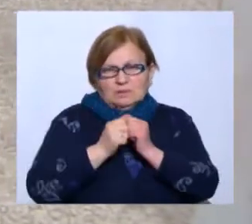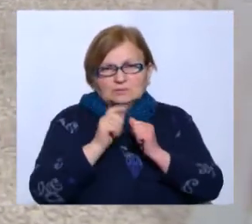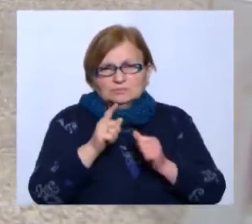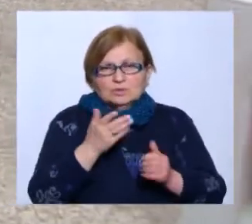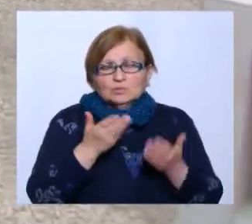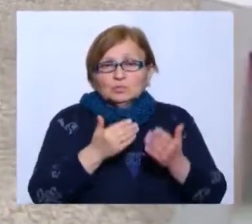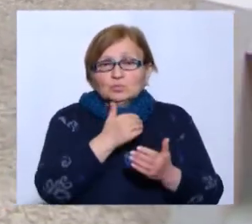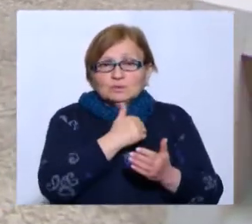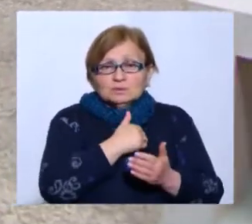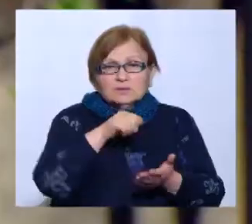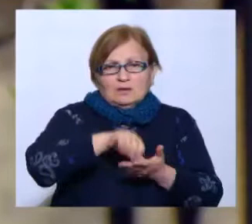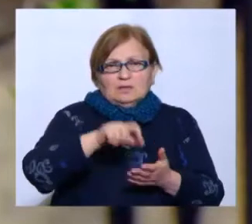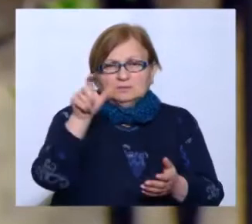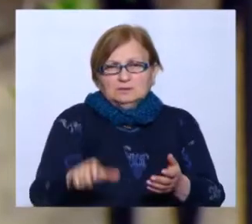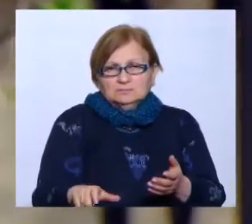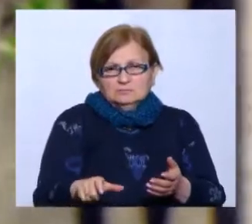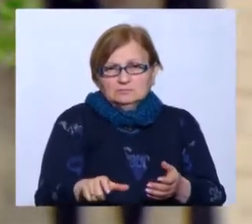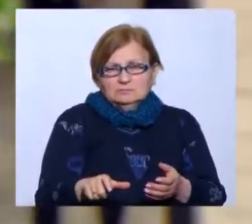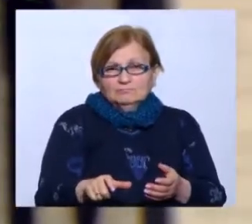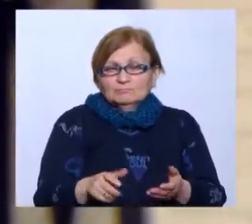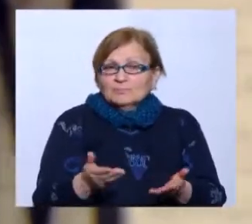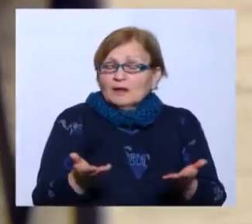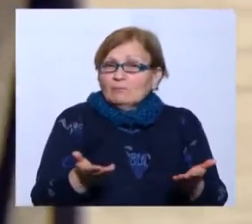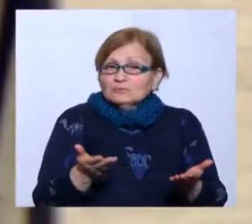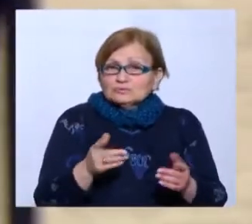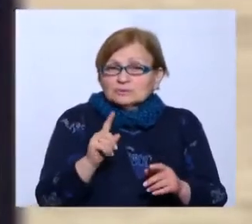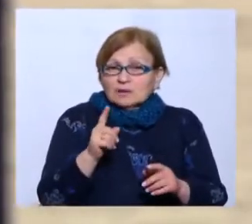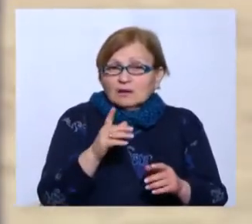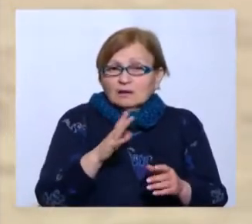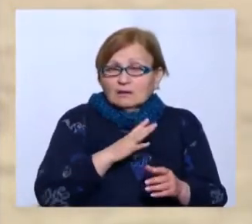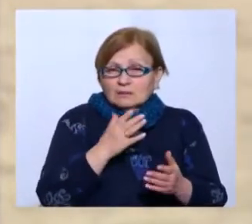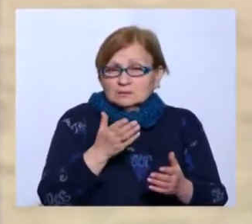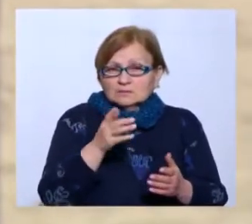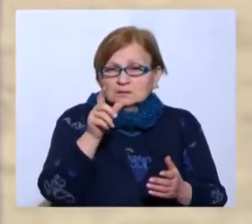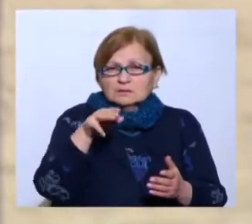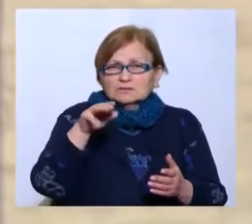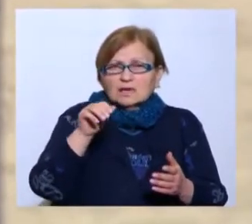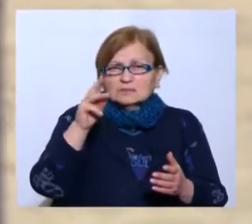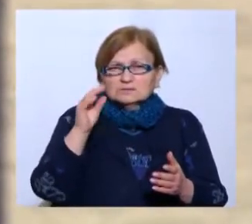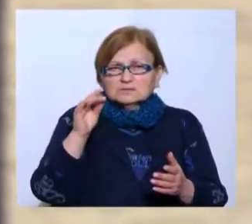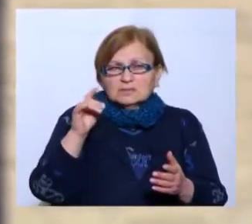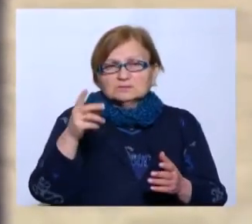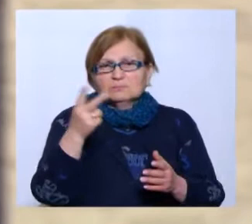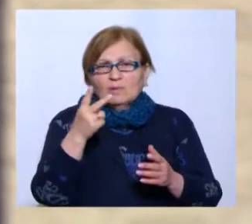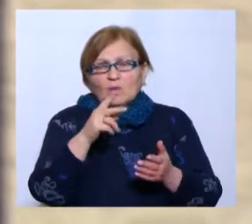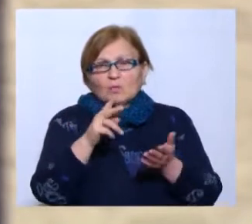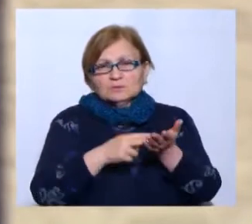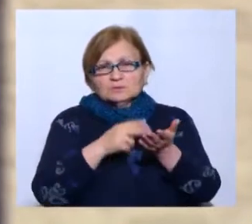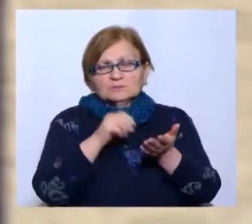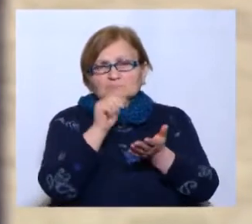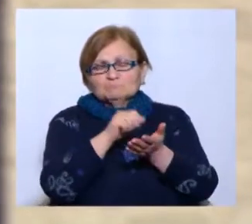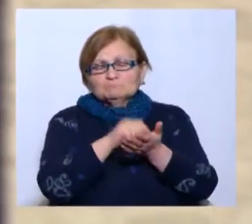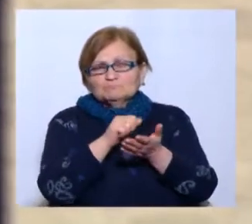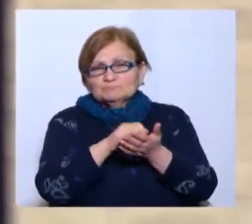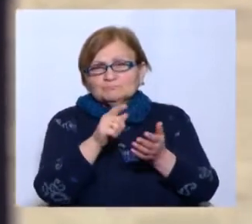გახდე ადამიანად. მაშ რა გახდა ტიციანის აზრით გალაქტიონის მეორე კრებულის